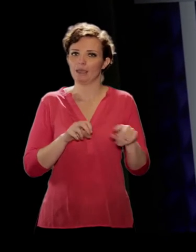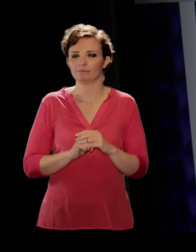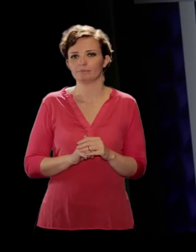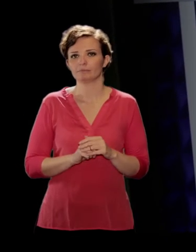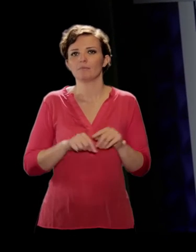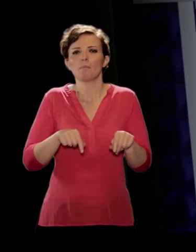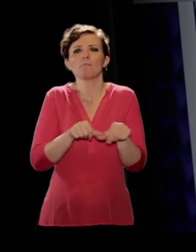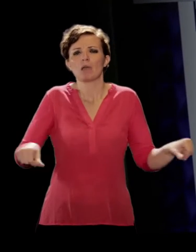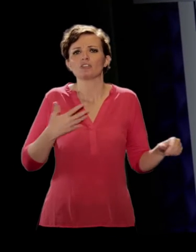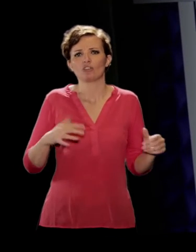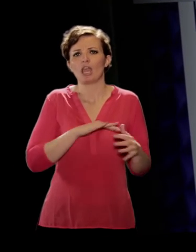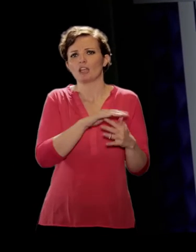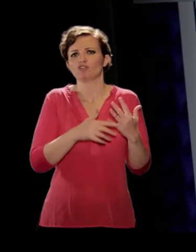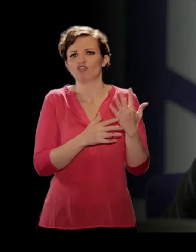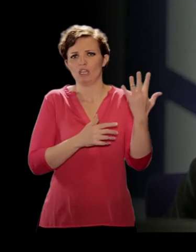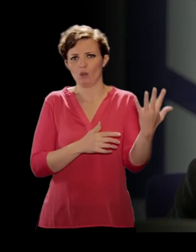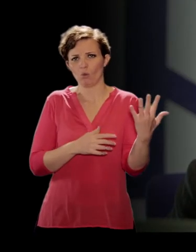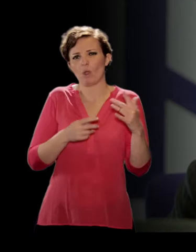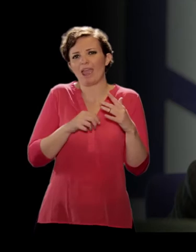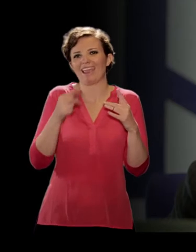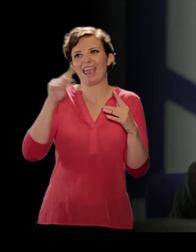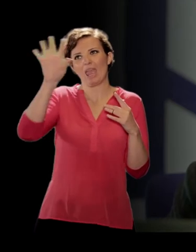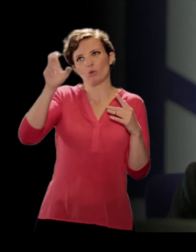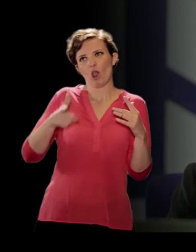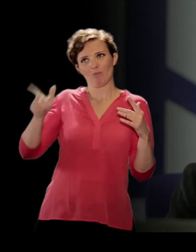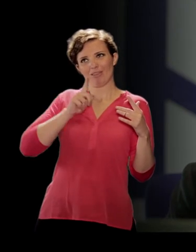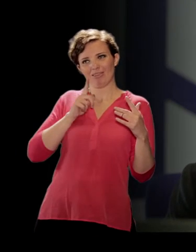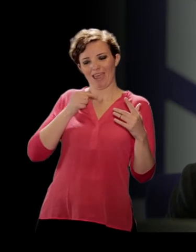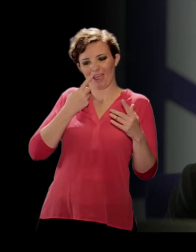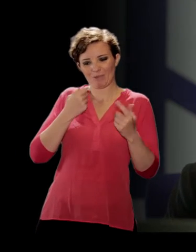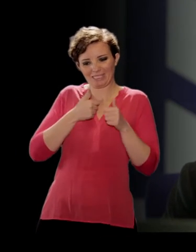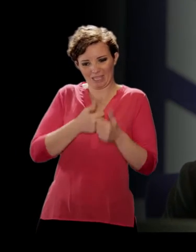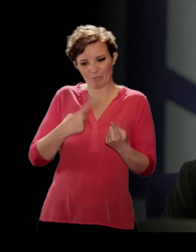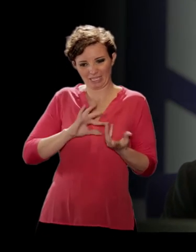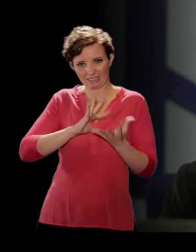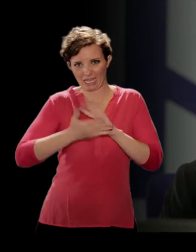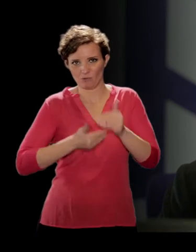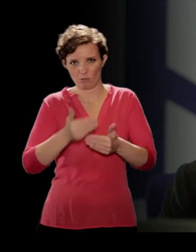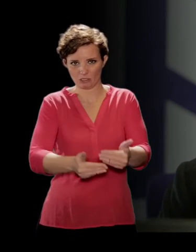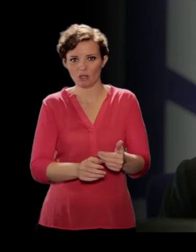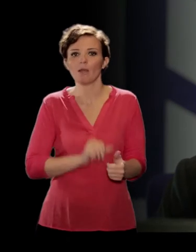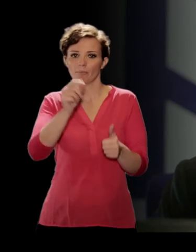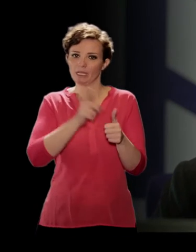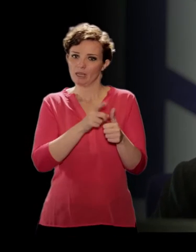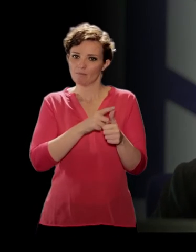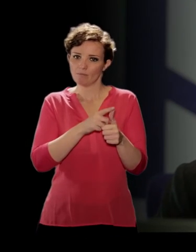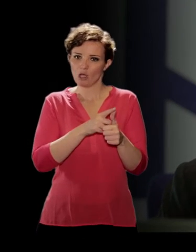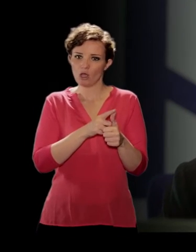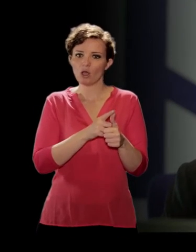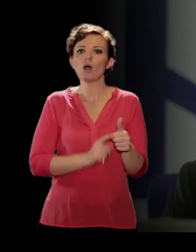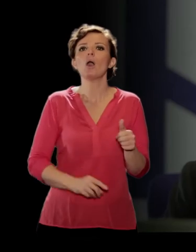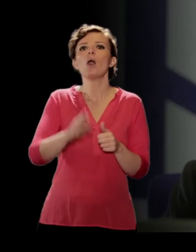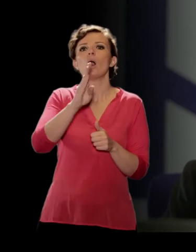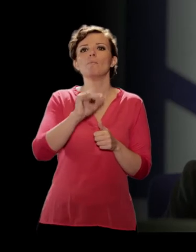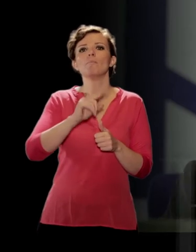pilastri oggi ha individuato l'Europa alla base di questa trasformazione. Il primo, Big Data, è